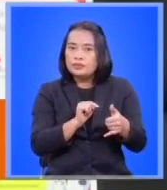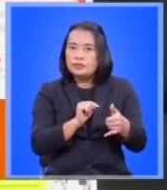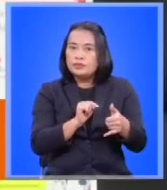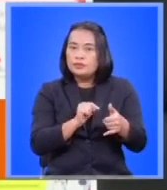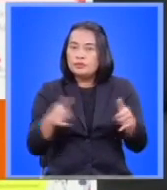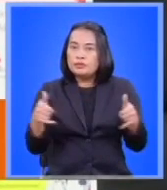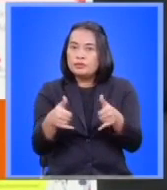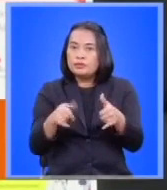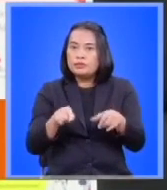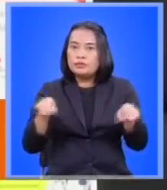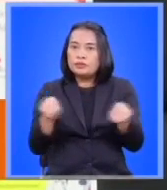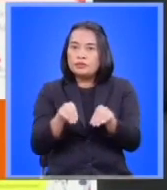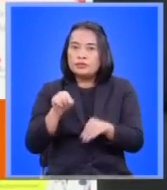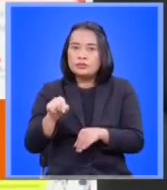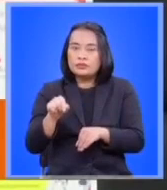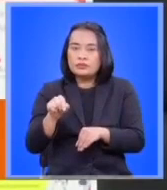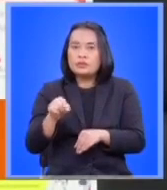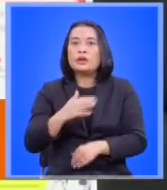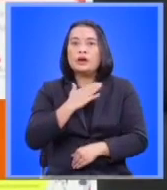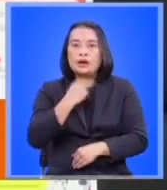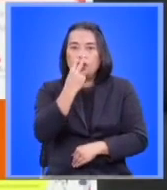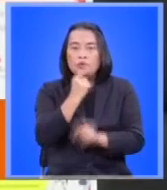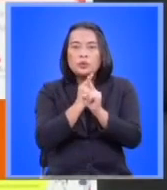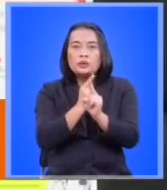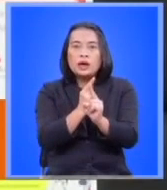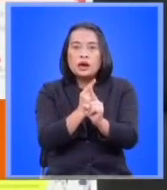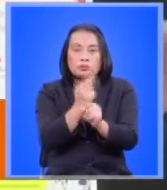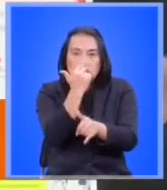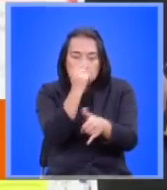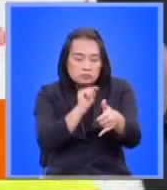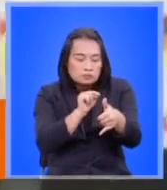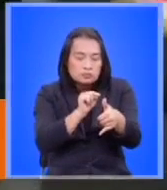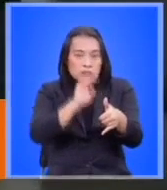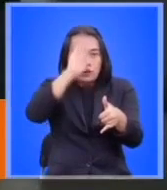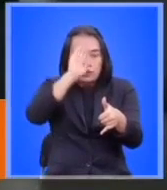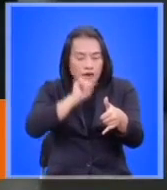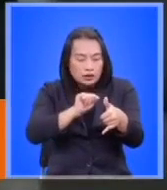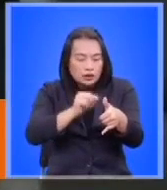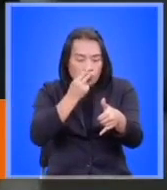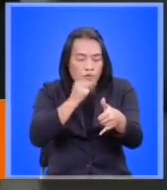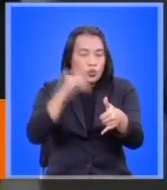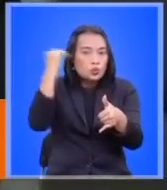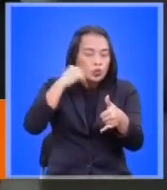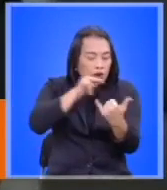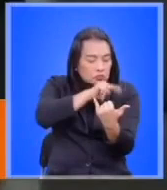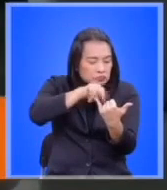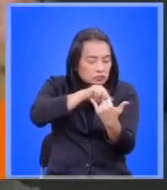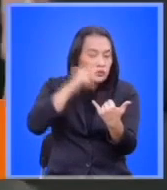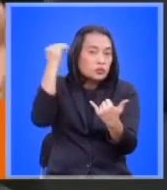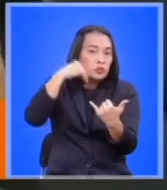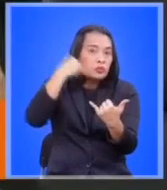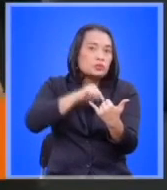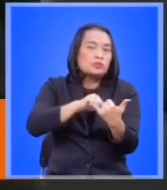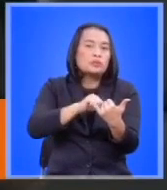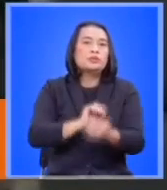ครับเราจึงได้มีการติดตามและเฝ้าระวังไข้ทุกวันนะครับทุกวันนะครับซึ่ง